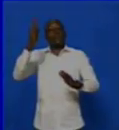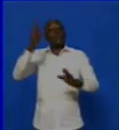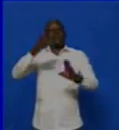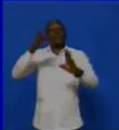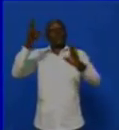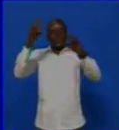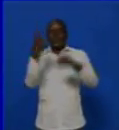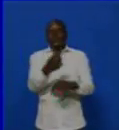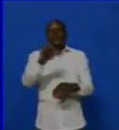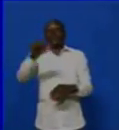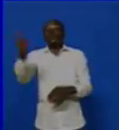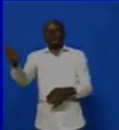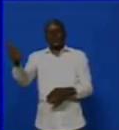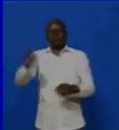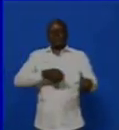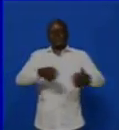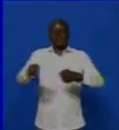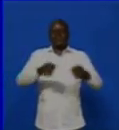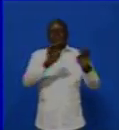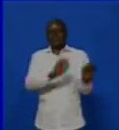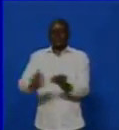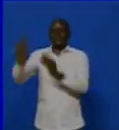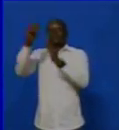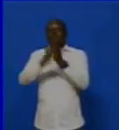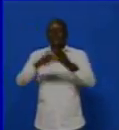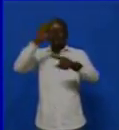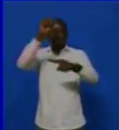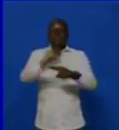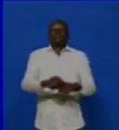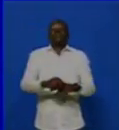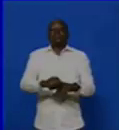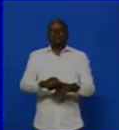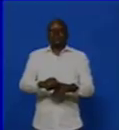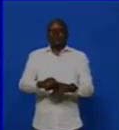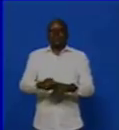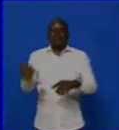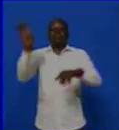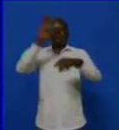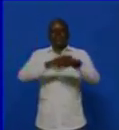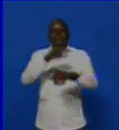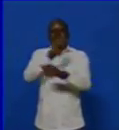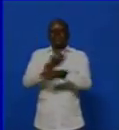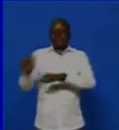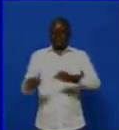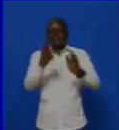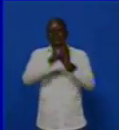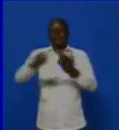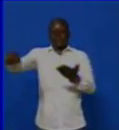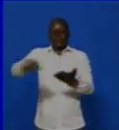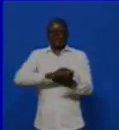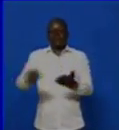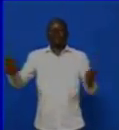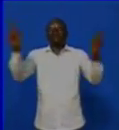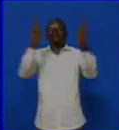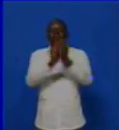des dirigeants de l'organisation syndicale. Mettre en œuvre les engagements signés à la rencontre du